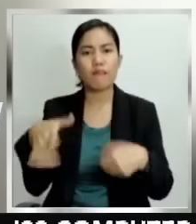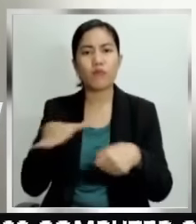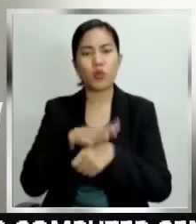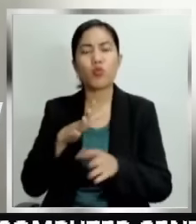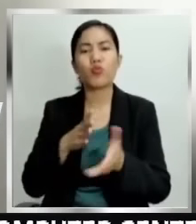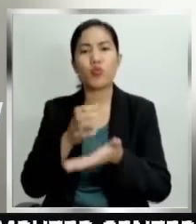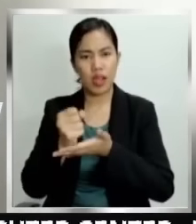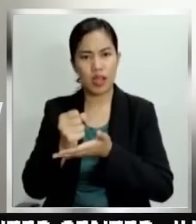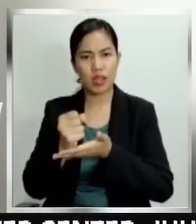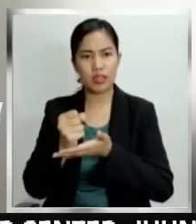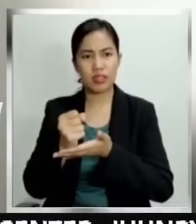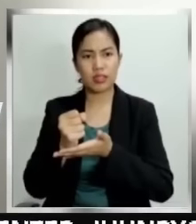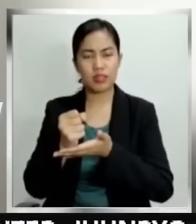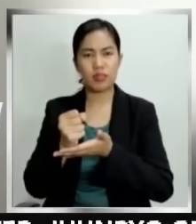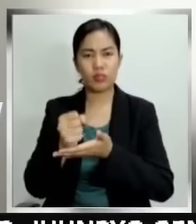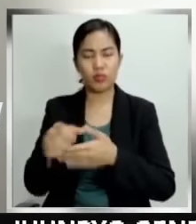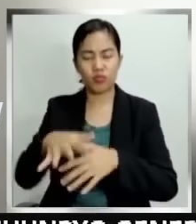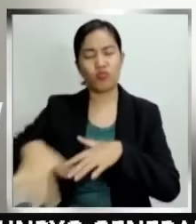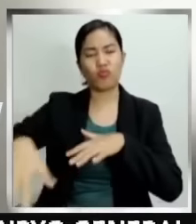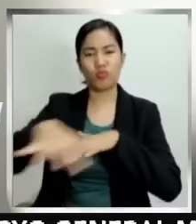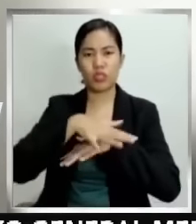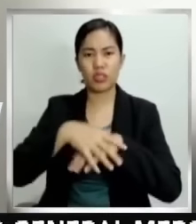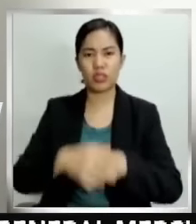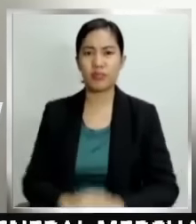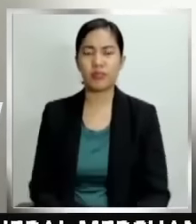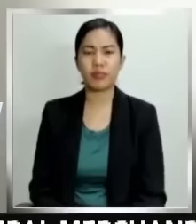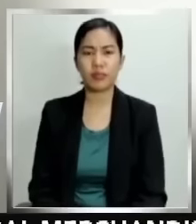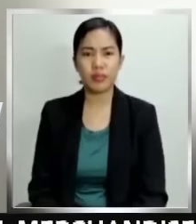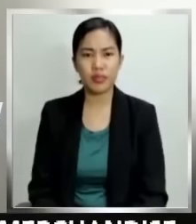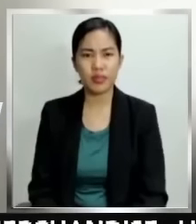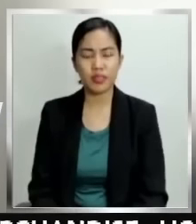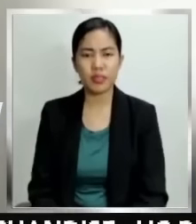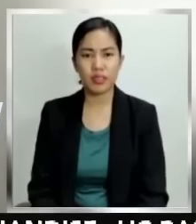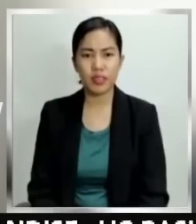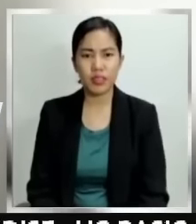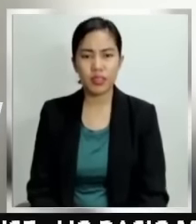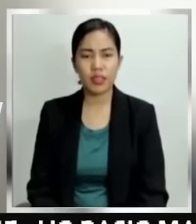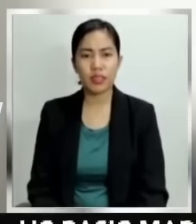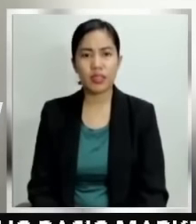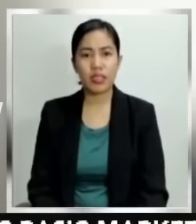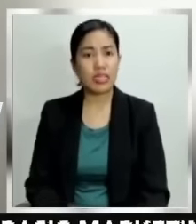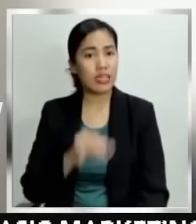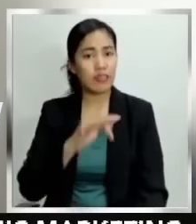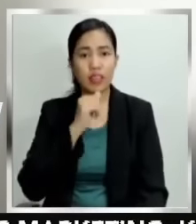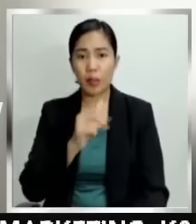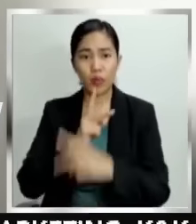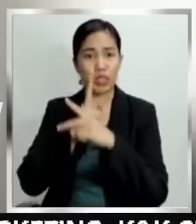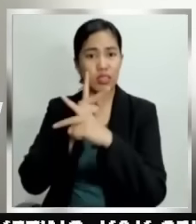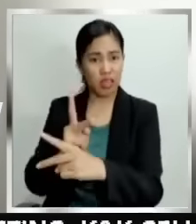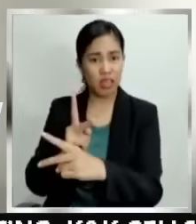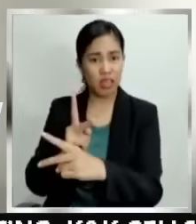mind that part of our territory, baka in the long run, sila na ang magkocontrol dyan.